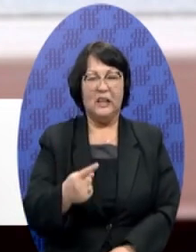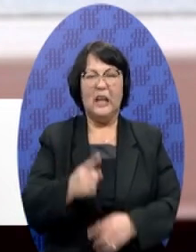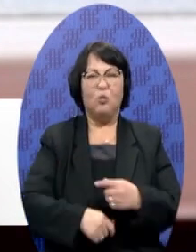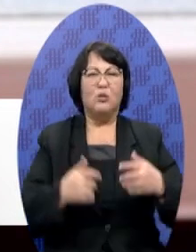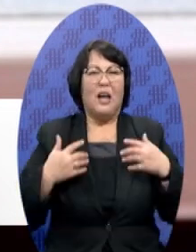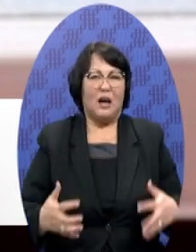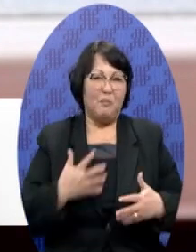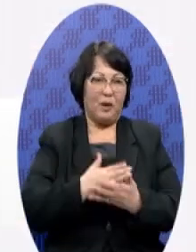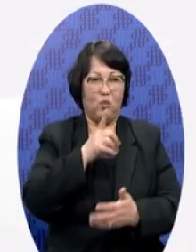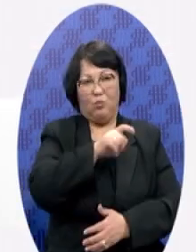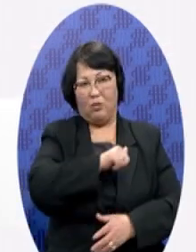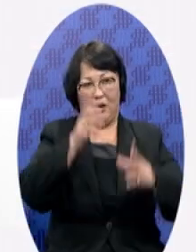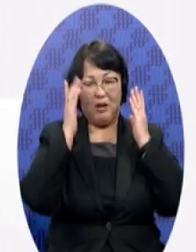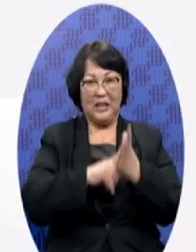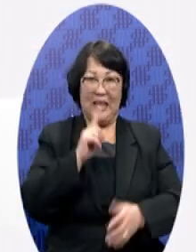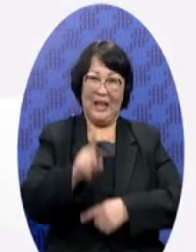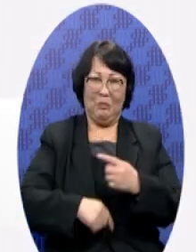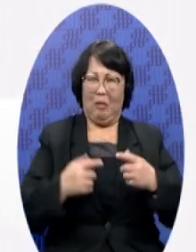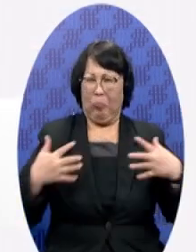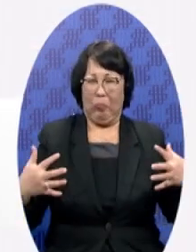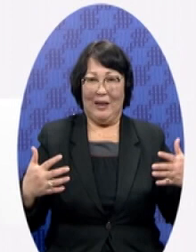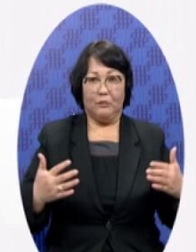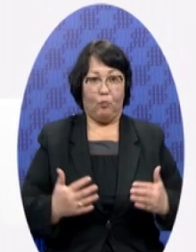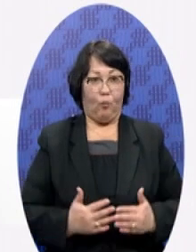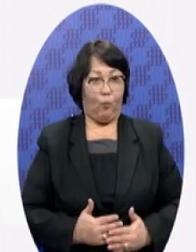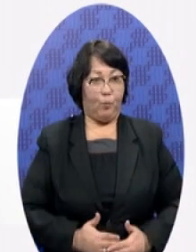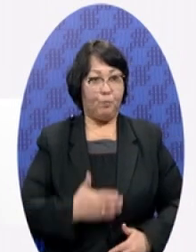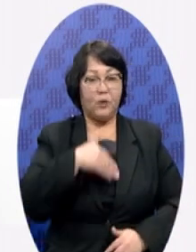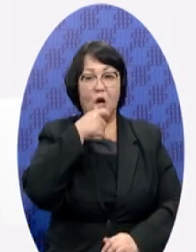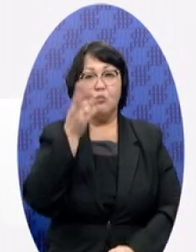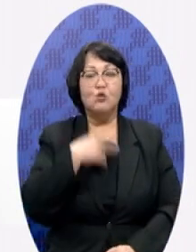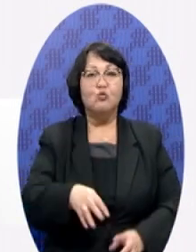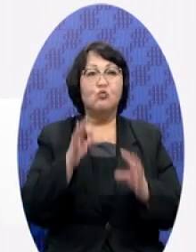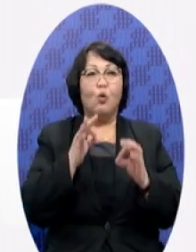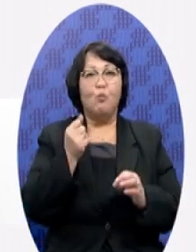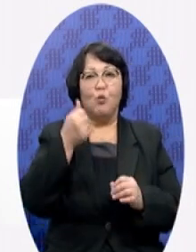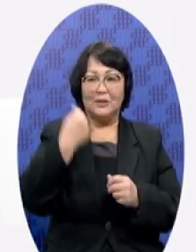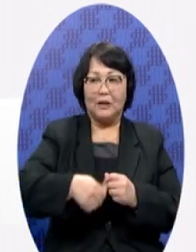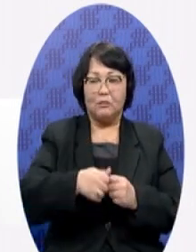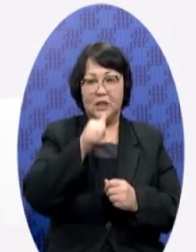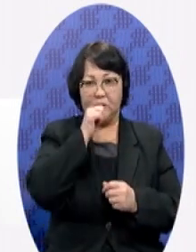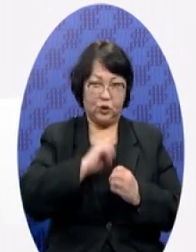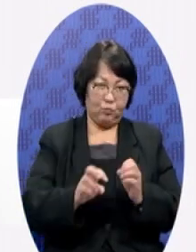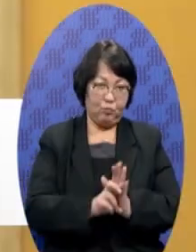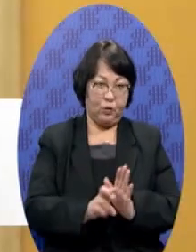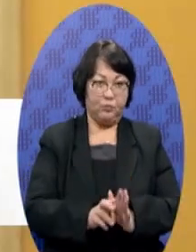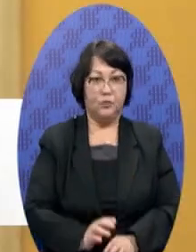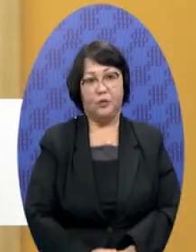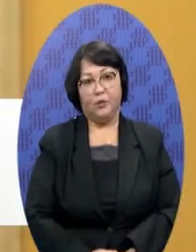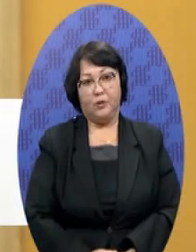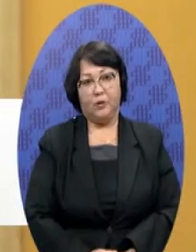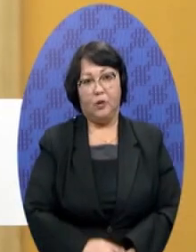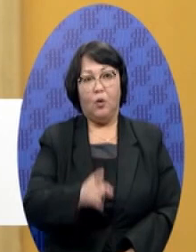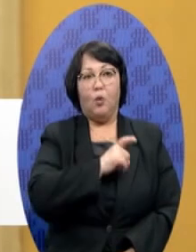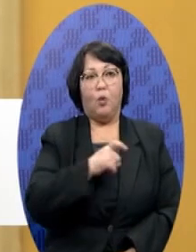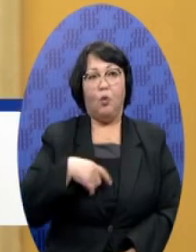гэж судлаачид хэлж байна. Илүүдэл жингийн хайснаар эрүүл мэндэд хөрөнгө оруулаа зогсохгүй санхүүгийн хэмнэлт хийх боломжтой юм. Хувь хүнийхээ